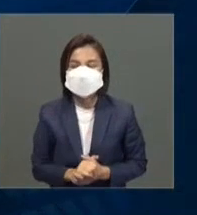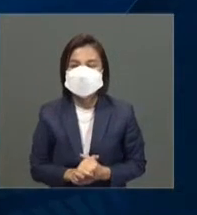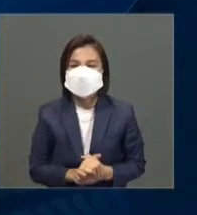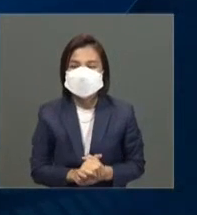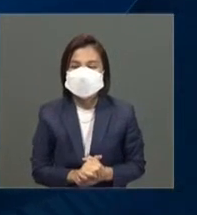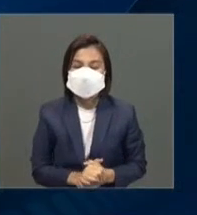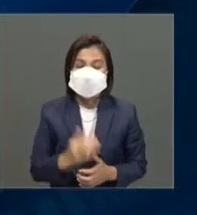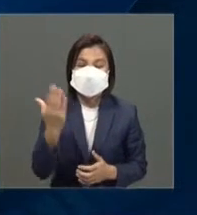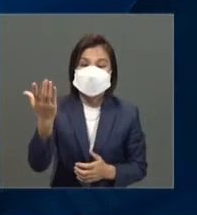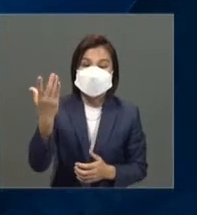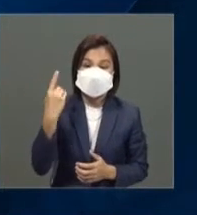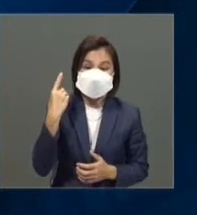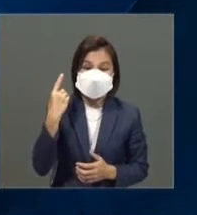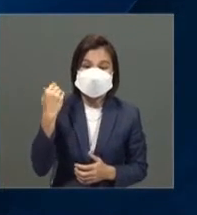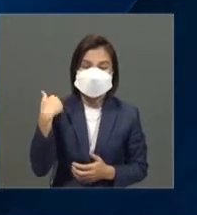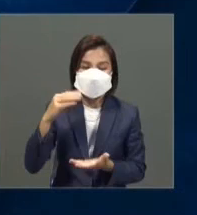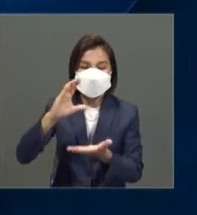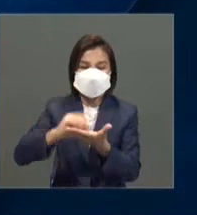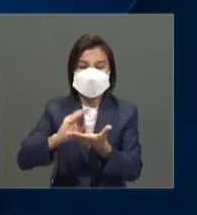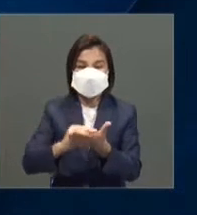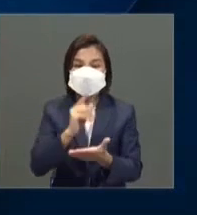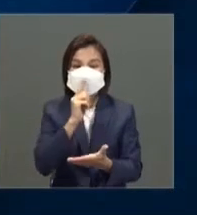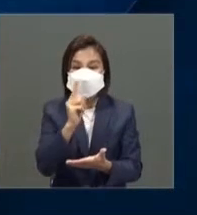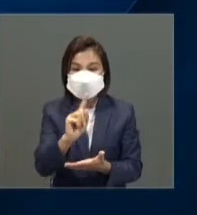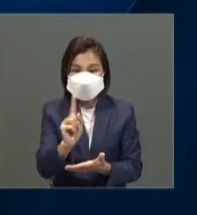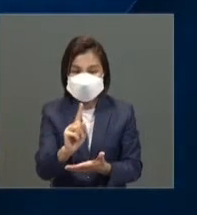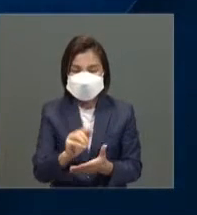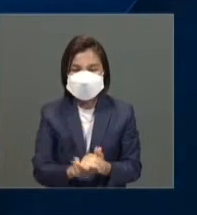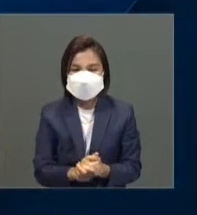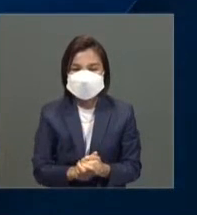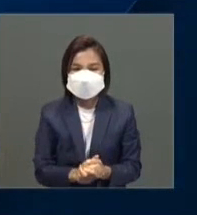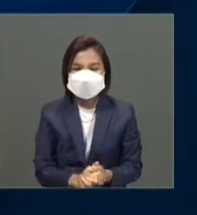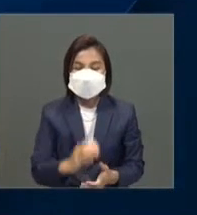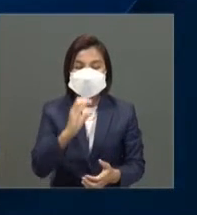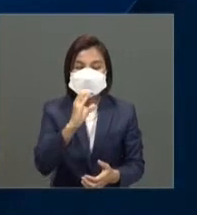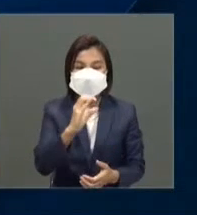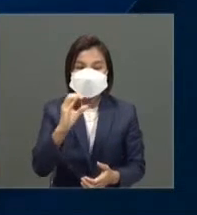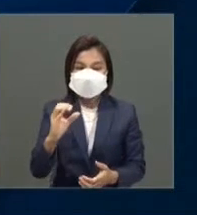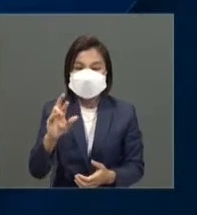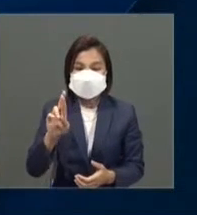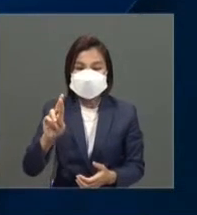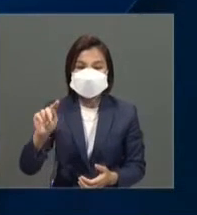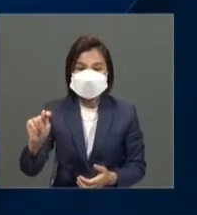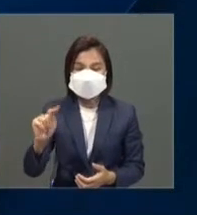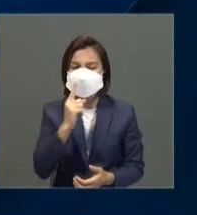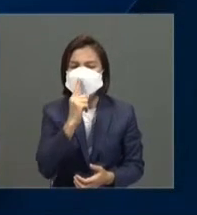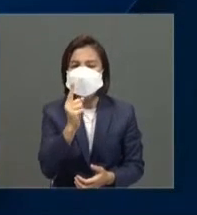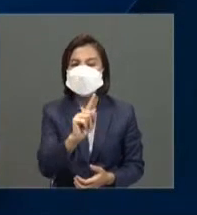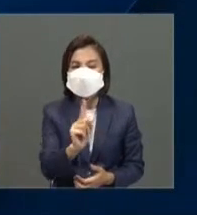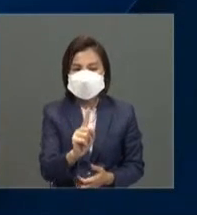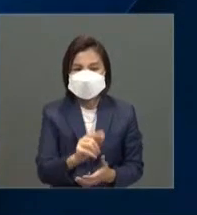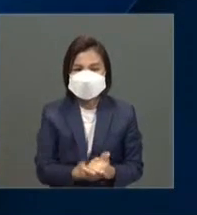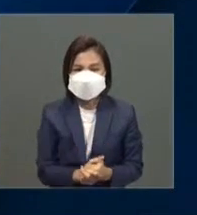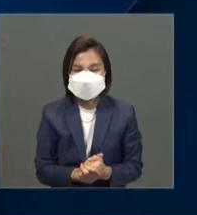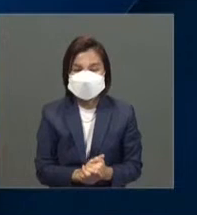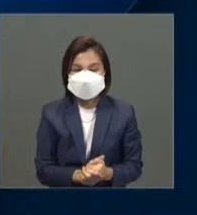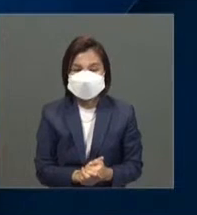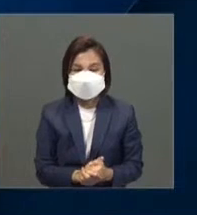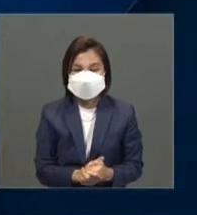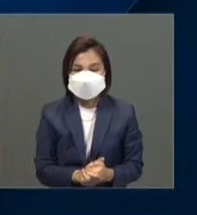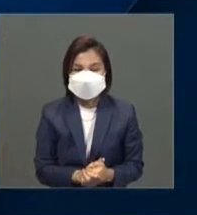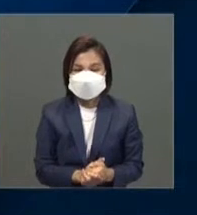เมื่อวานนี้ก็มีการรายงานนะครับการทำงานของทาง CCRT นะครับไม่ใช่ว่าเป็นเพียงแ